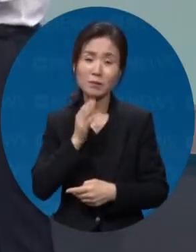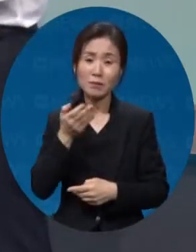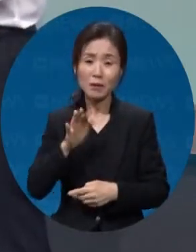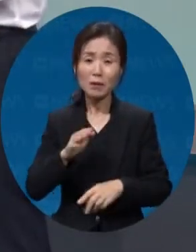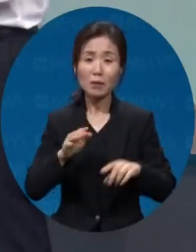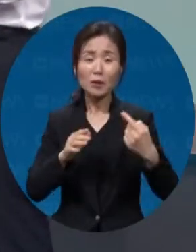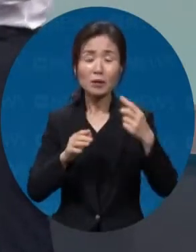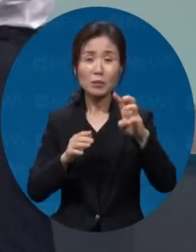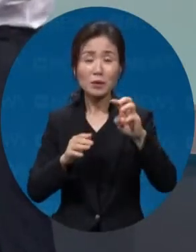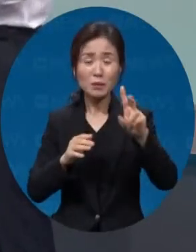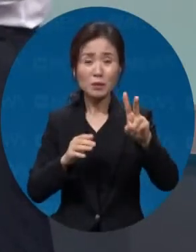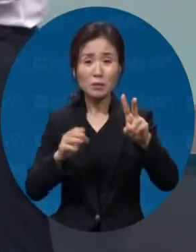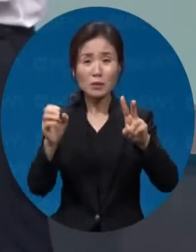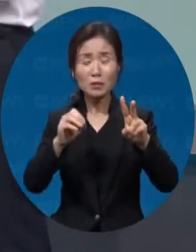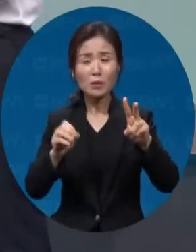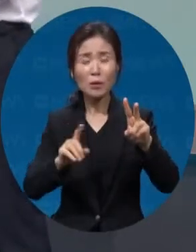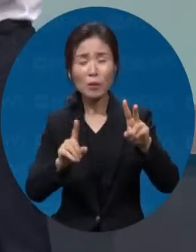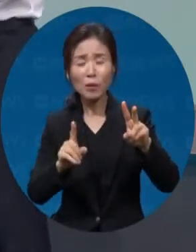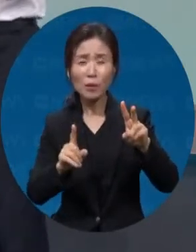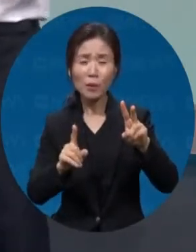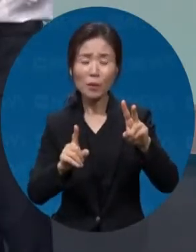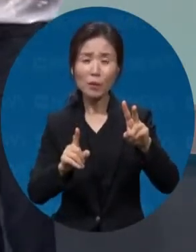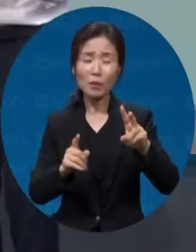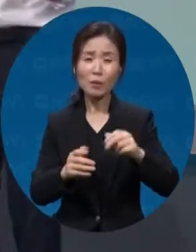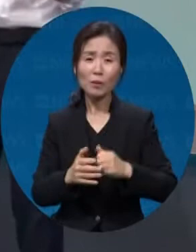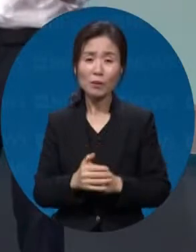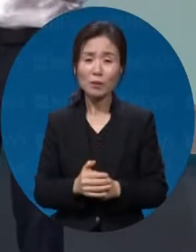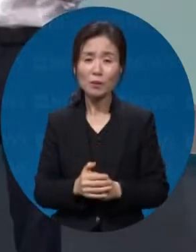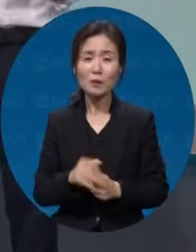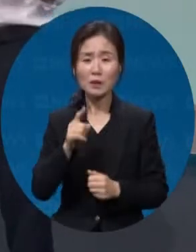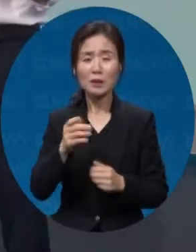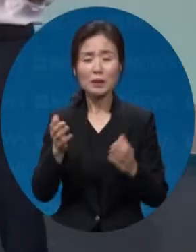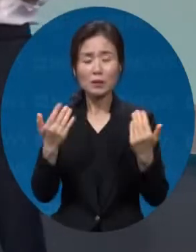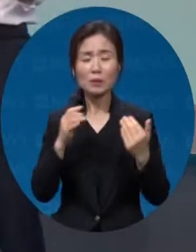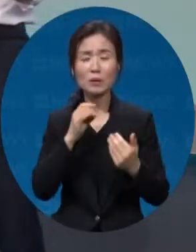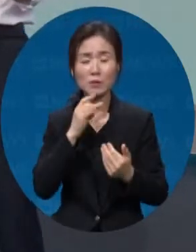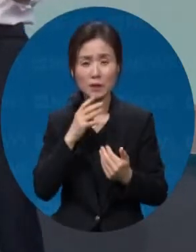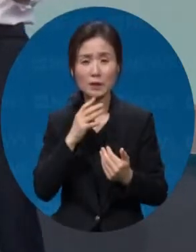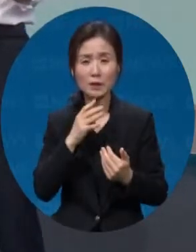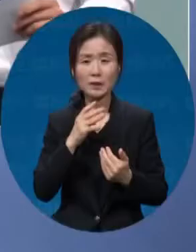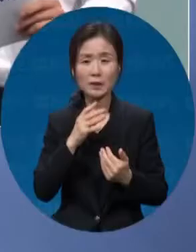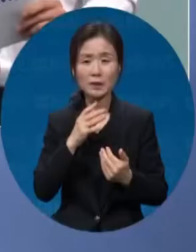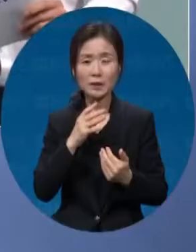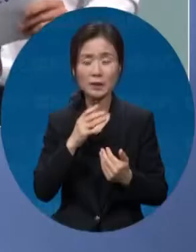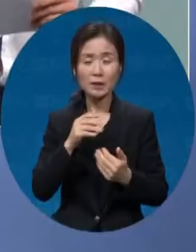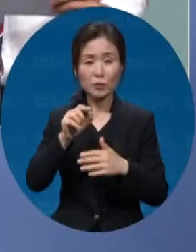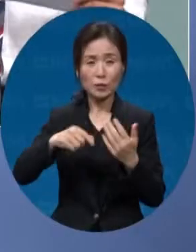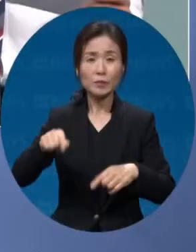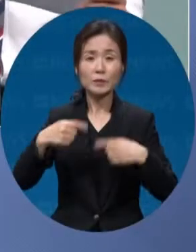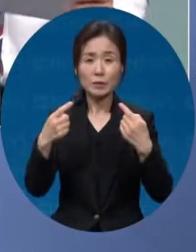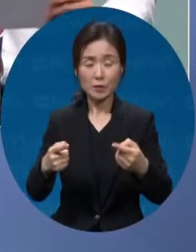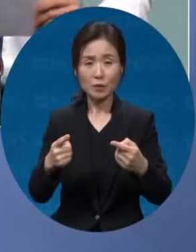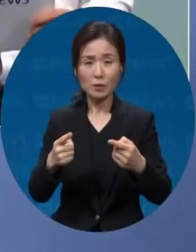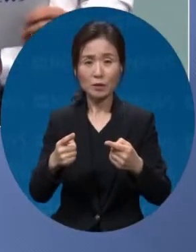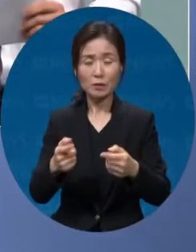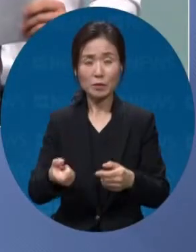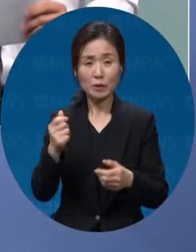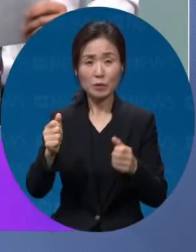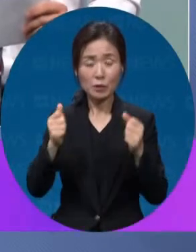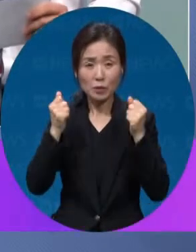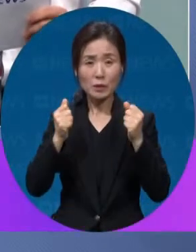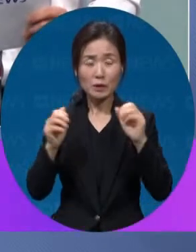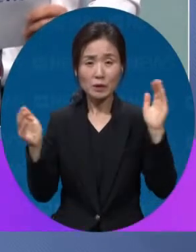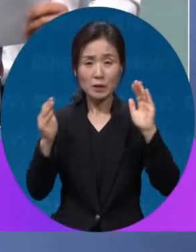사실 미가 집행을 지금 익스 바람에 까지 간 나왔는데요 이 학교 1 의 속성 프로그램의 참에 조기 졸업한 학생을 포함 하게 되면 100%